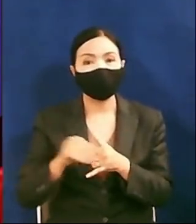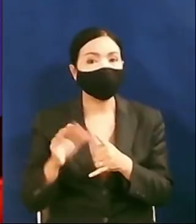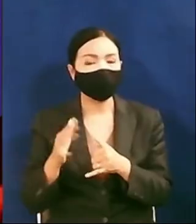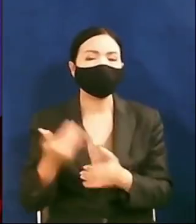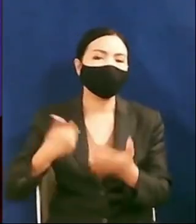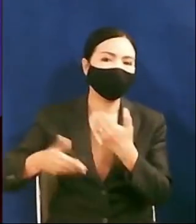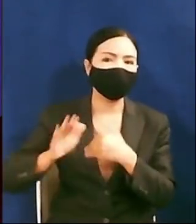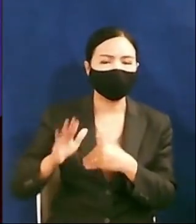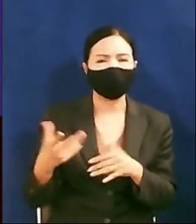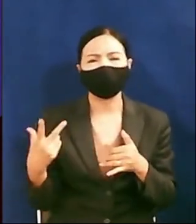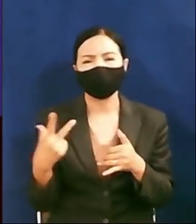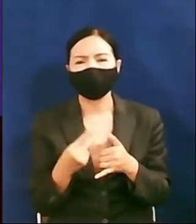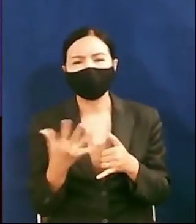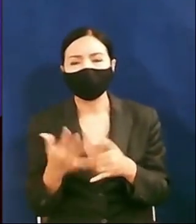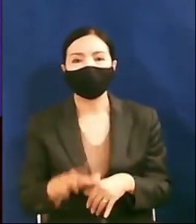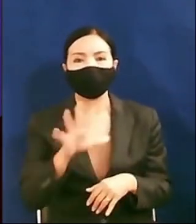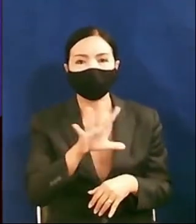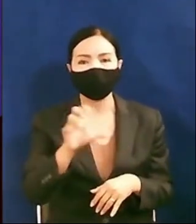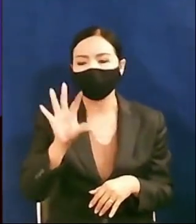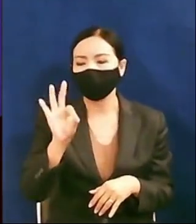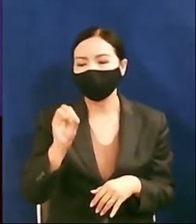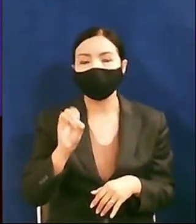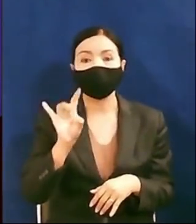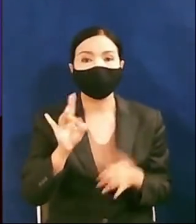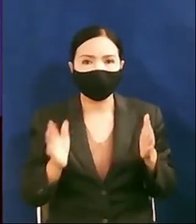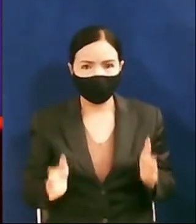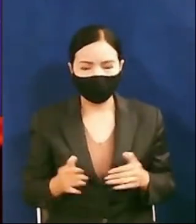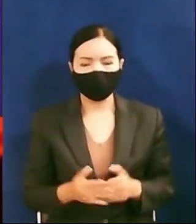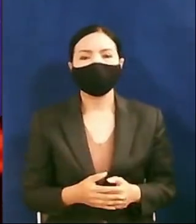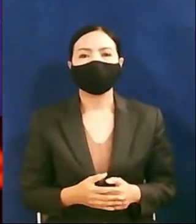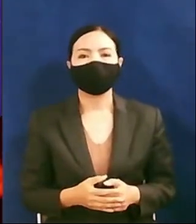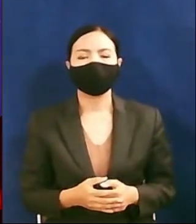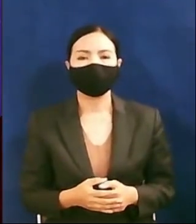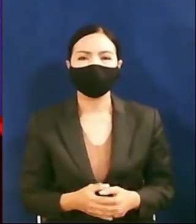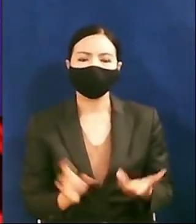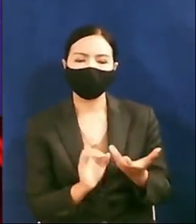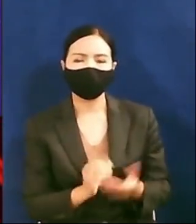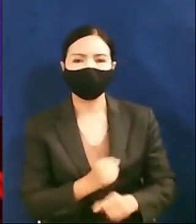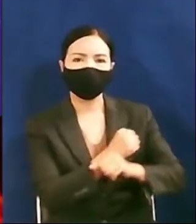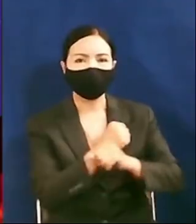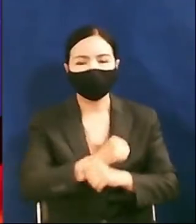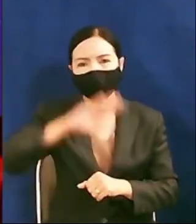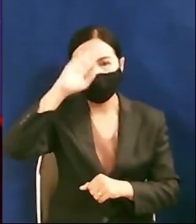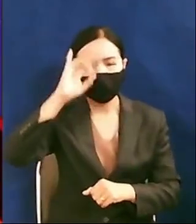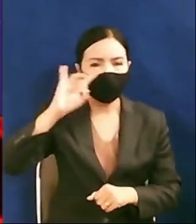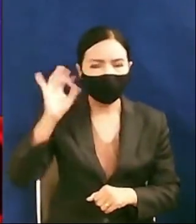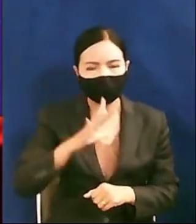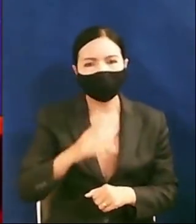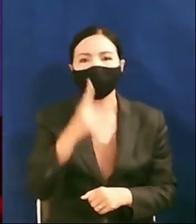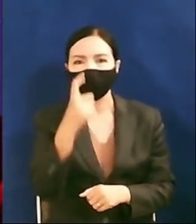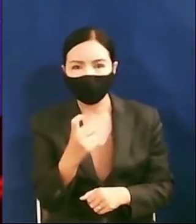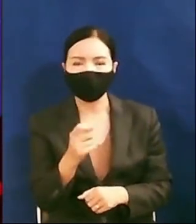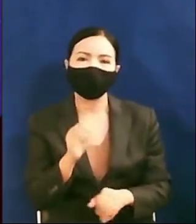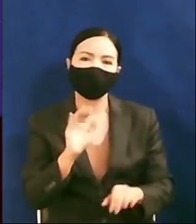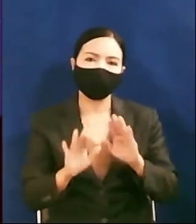ของเรื่องการไม่ได้รับวัคซีน598รายนะครับซึ่งประสิทธิผลของการป้องกันการป่วยรุนแรงและเสียชีวิตเนี่ยก็จะ